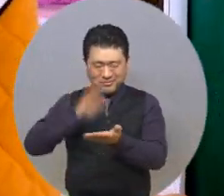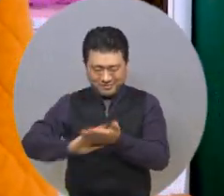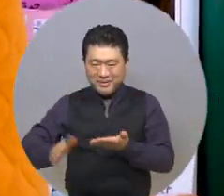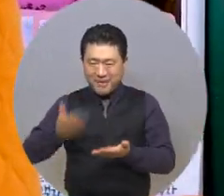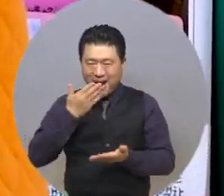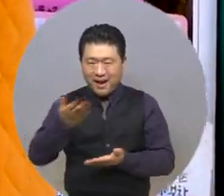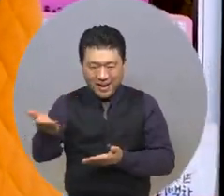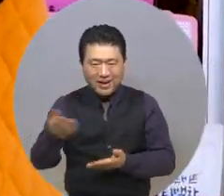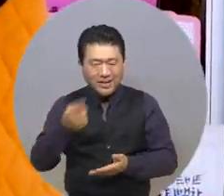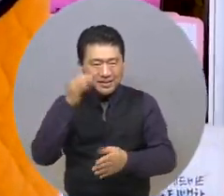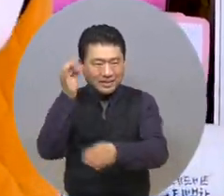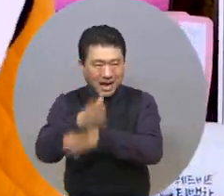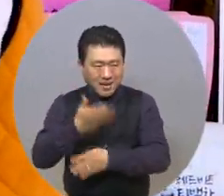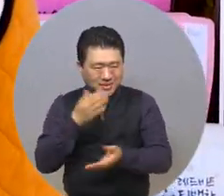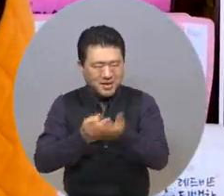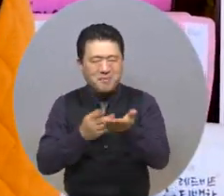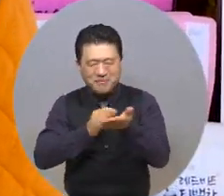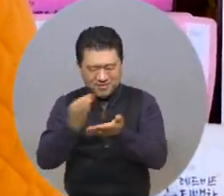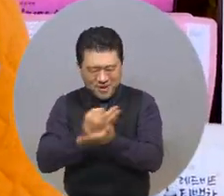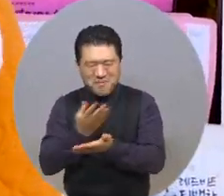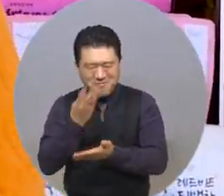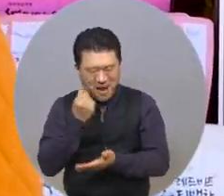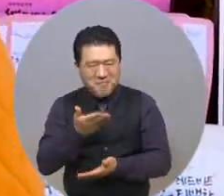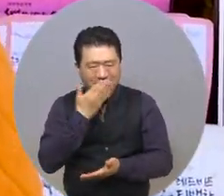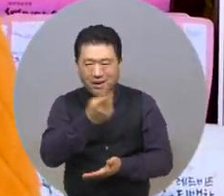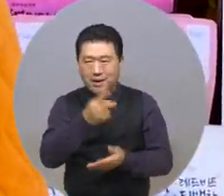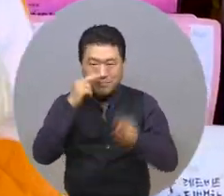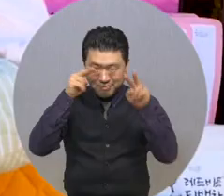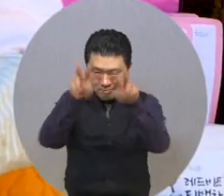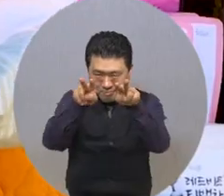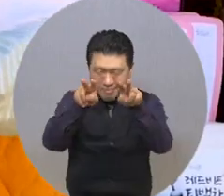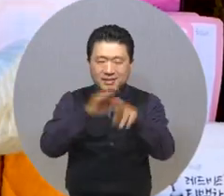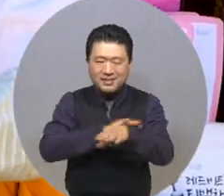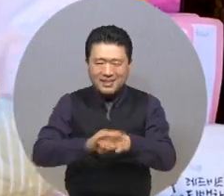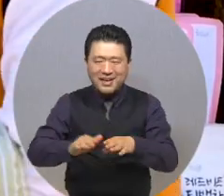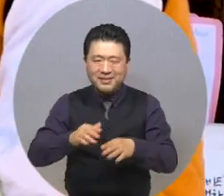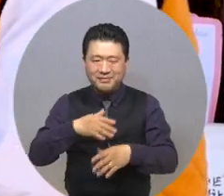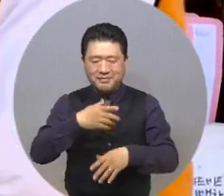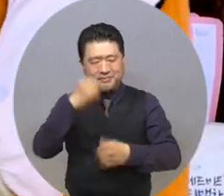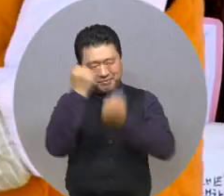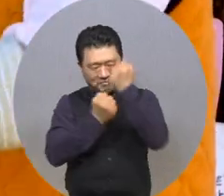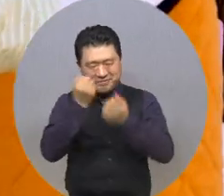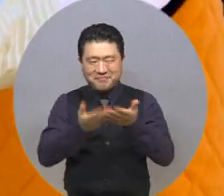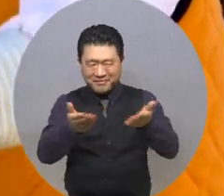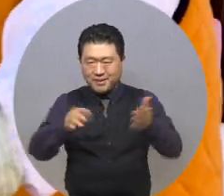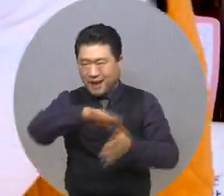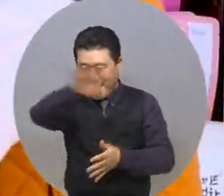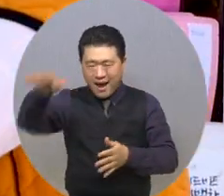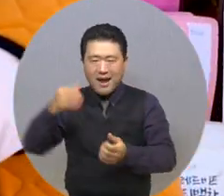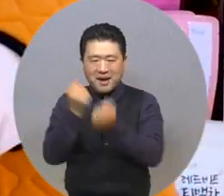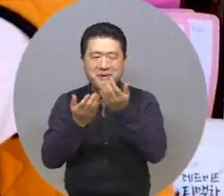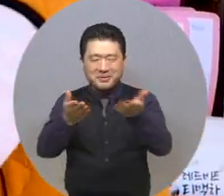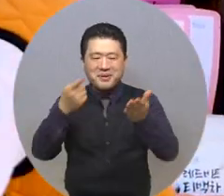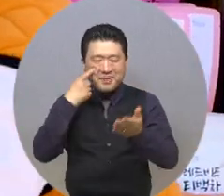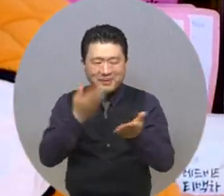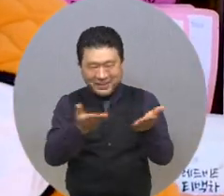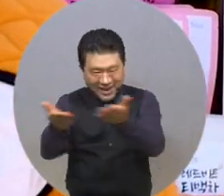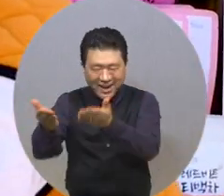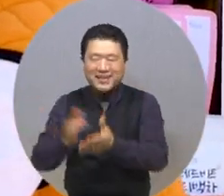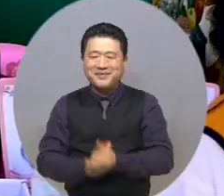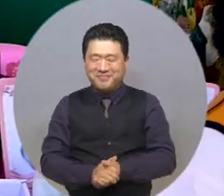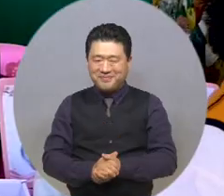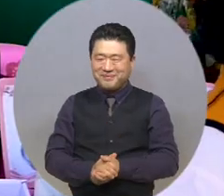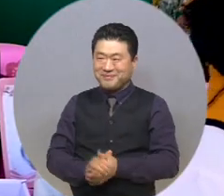넌 제첩을 사먹을 거야. 이런 마음으로다가 카메라 뚫어지게 보면서, 남도 장사를 사랑해주는 모든 시청자분들에게 제첩을 소개하는